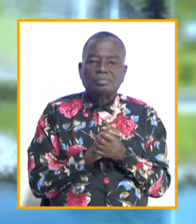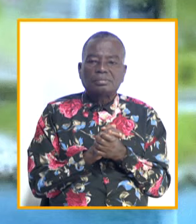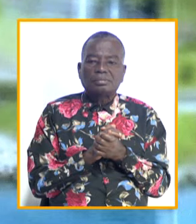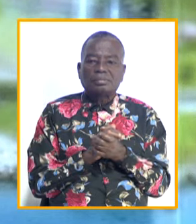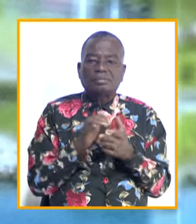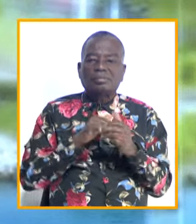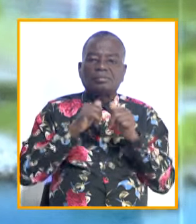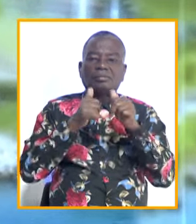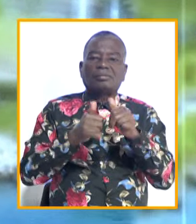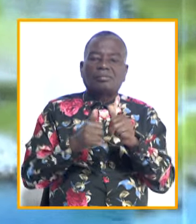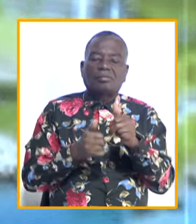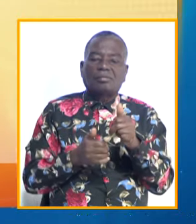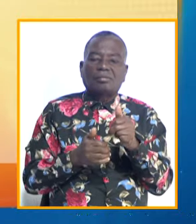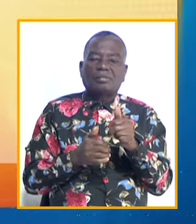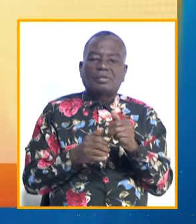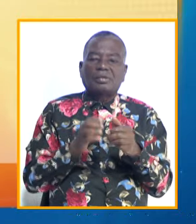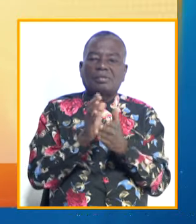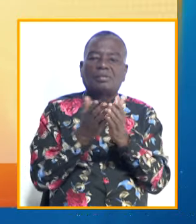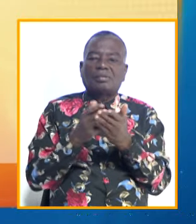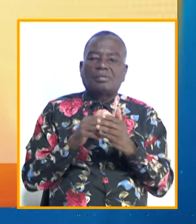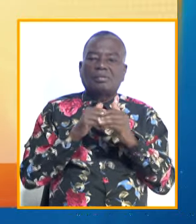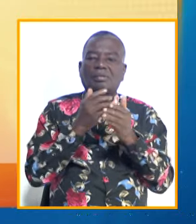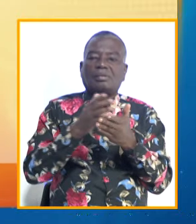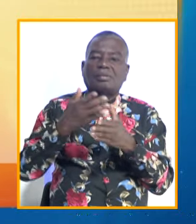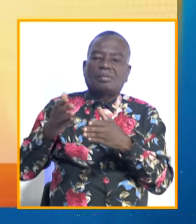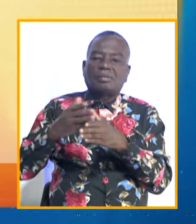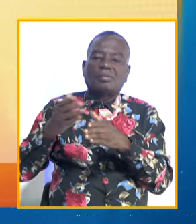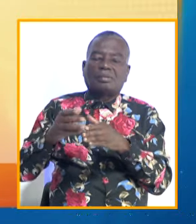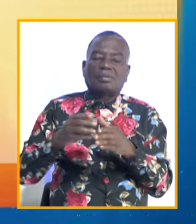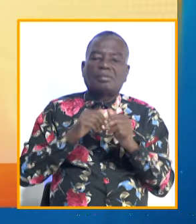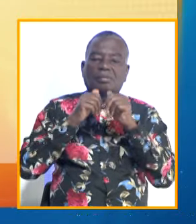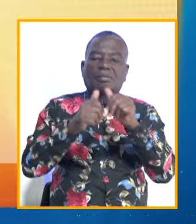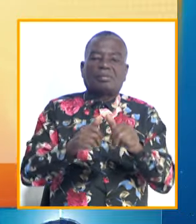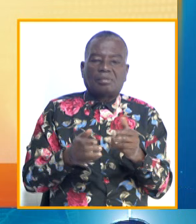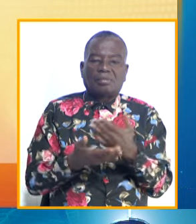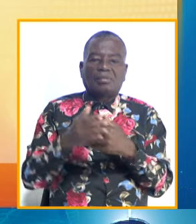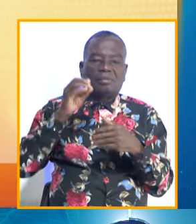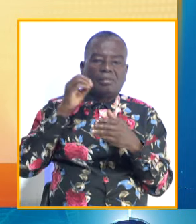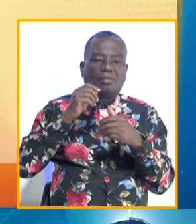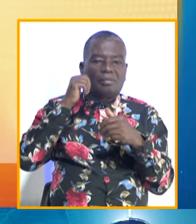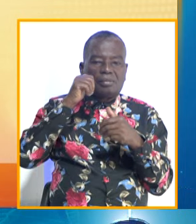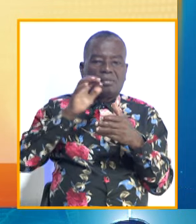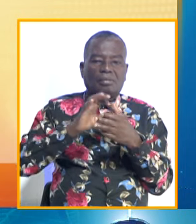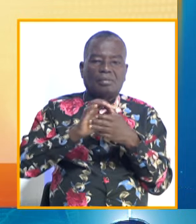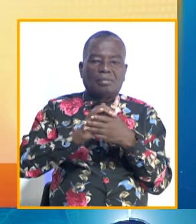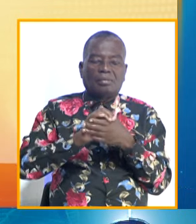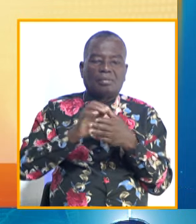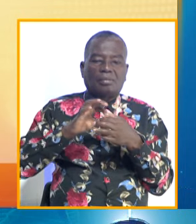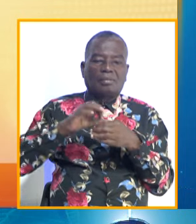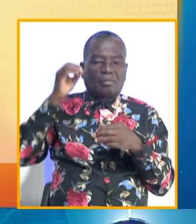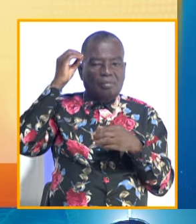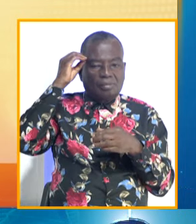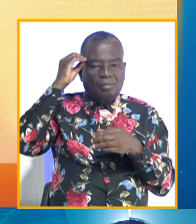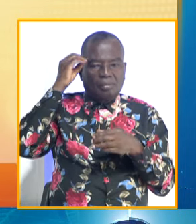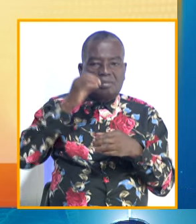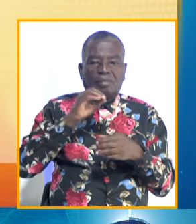distribués gratuitement par la Fondation Children of Africa sont donc un appui considérable à la dotation du ministère de l'Éducation nationale. Et ce n'est